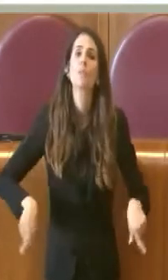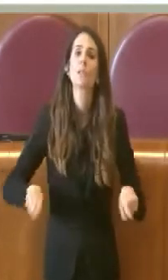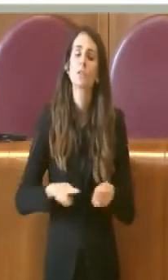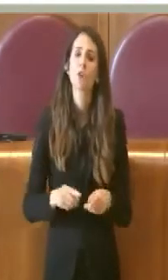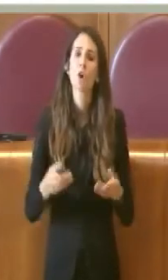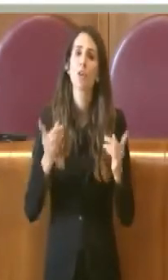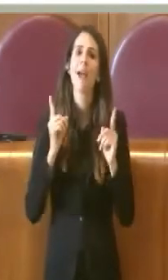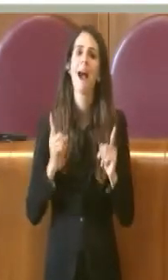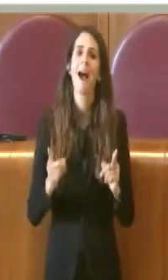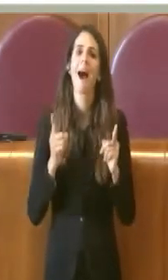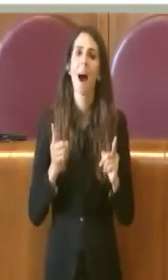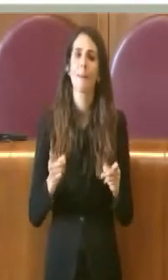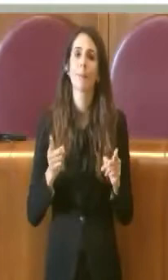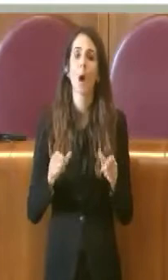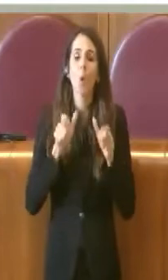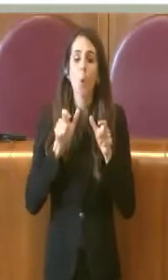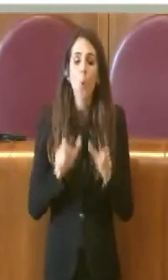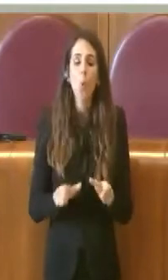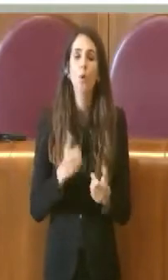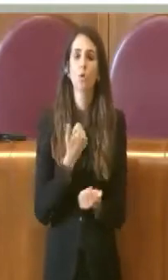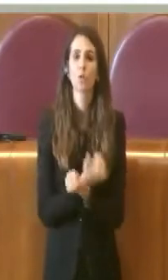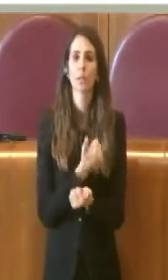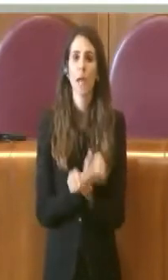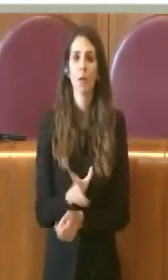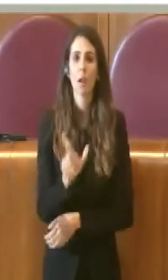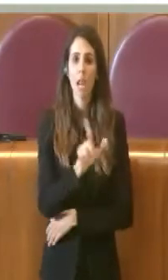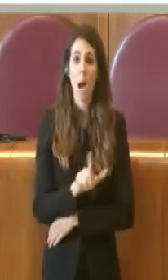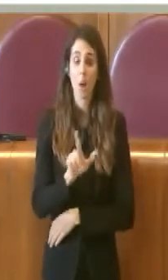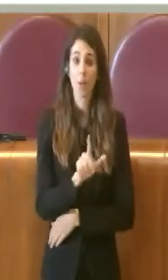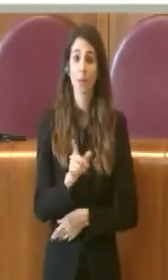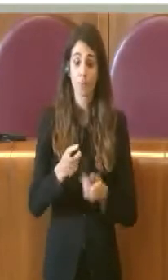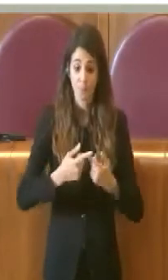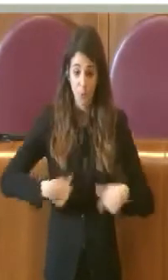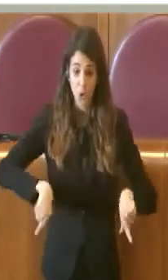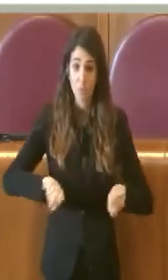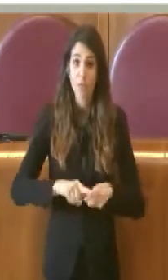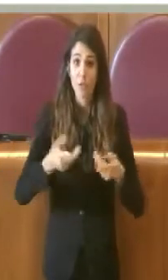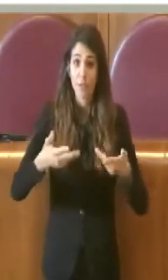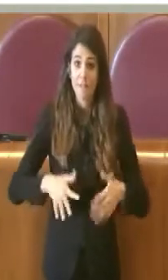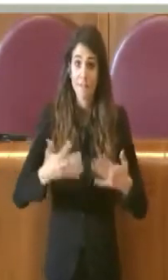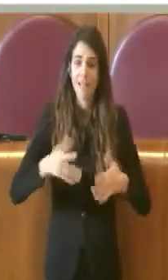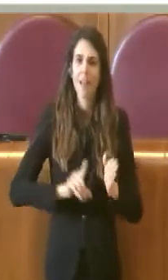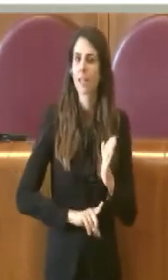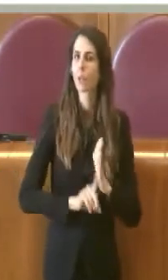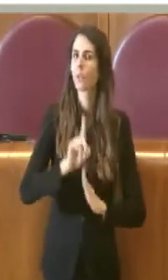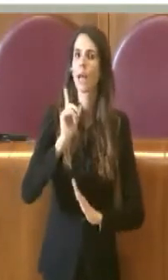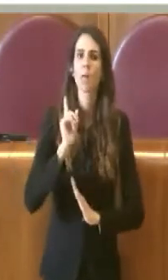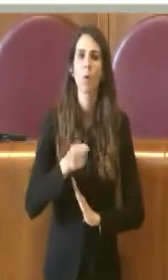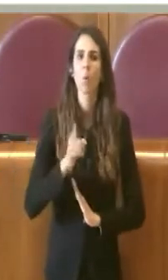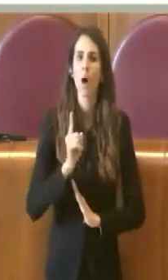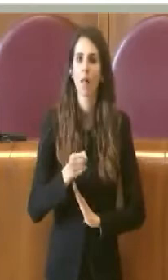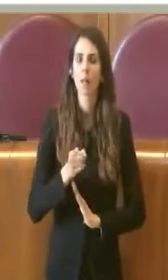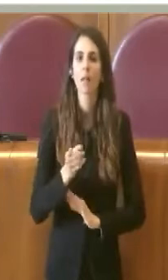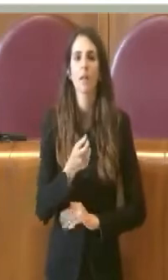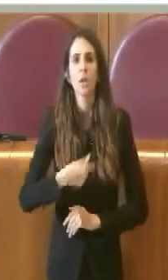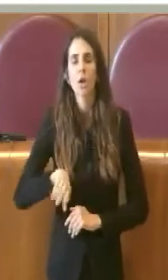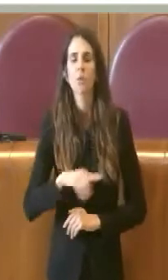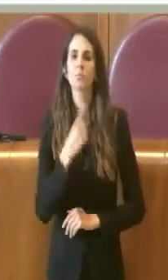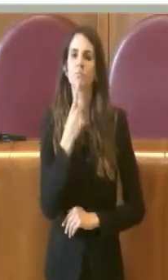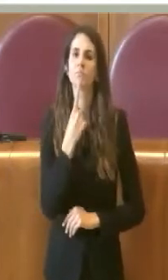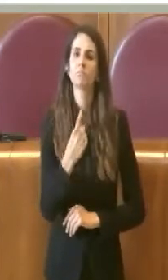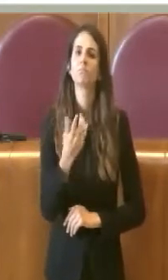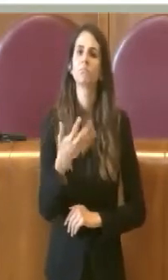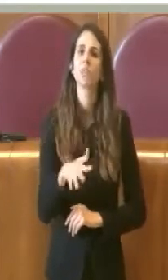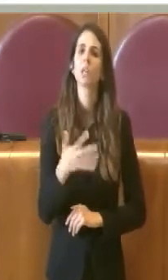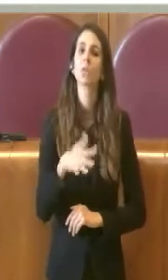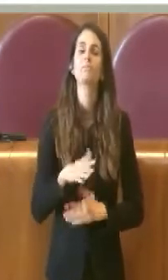sul cimitero Laurentino e devo dire che alla fine di questa commissione, fine di quella commissione, abbiamo